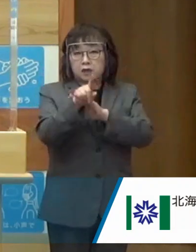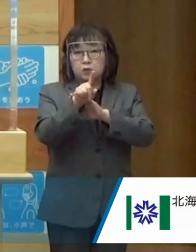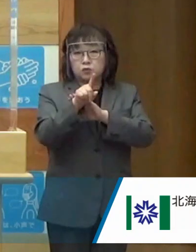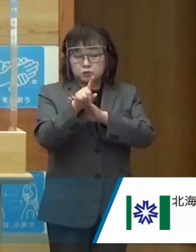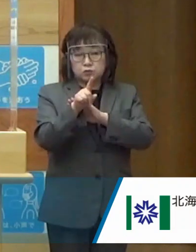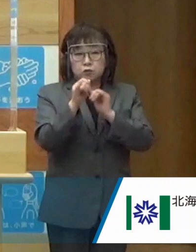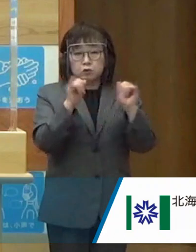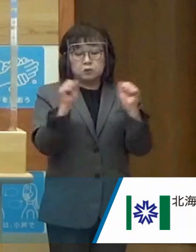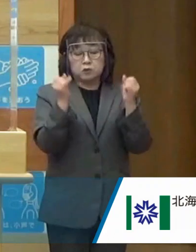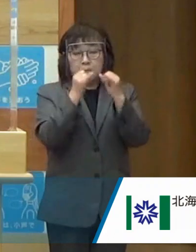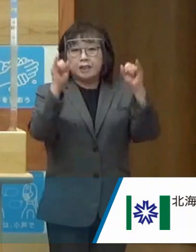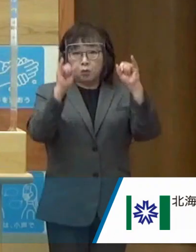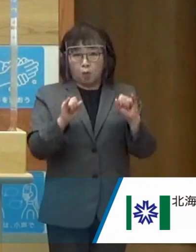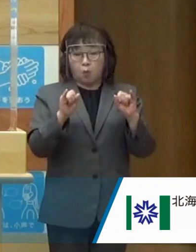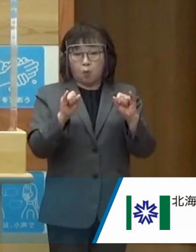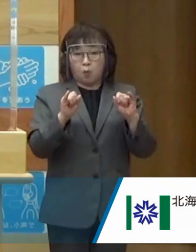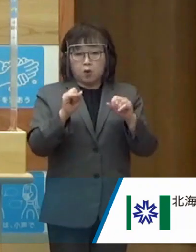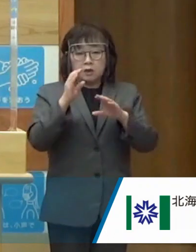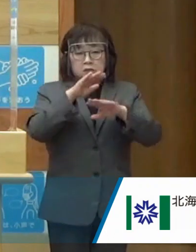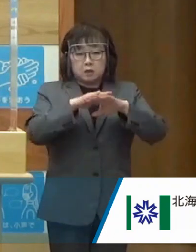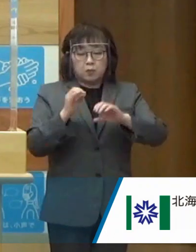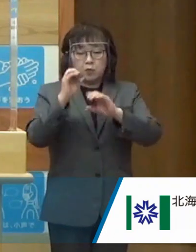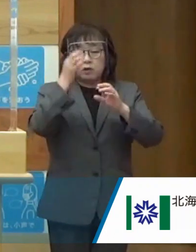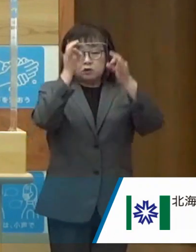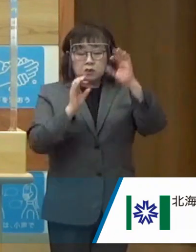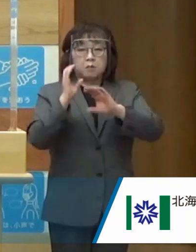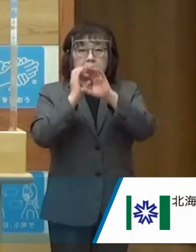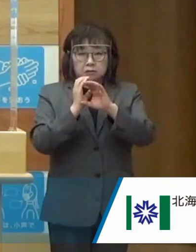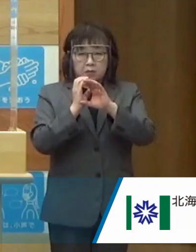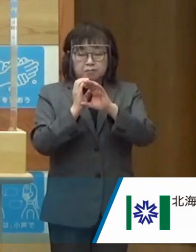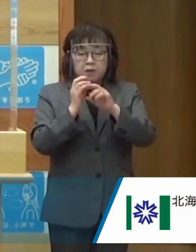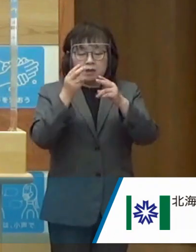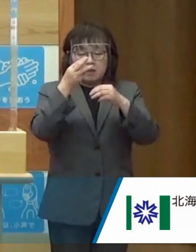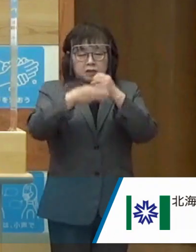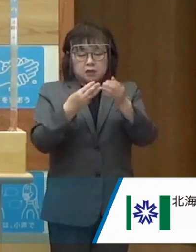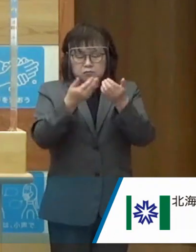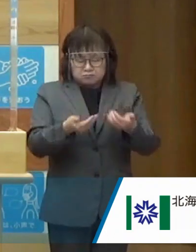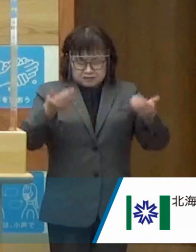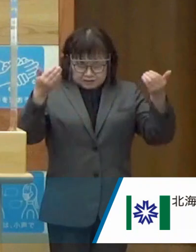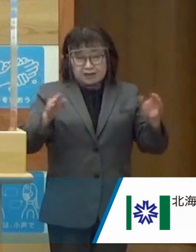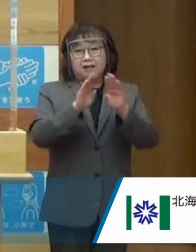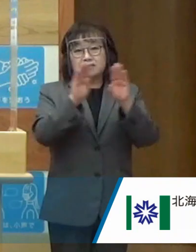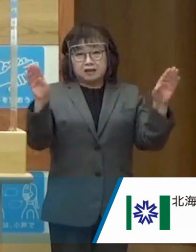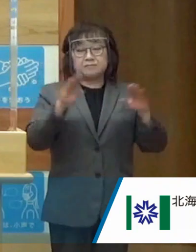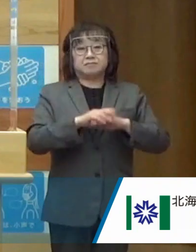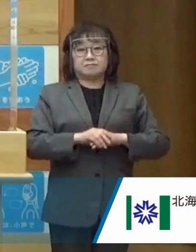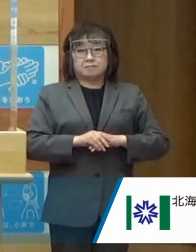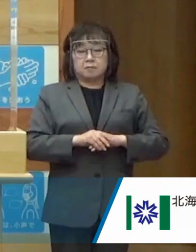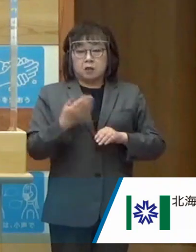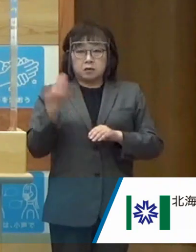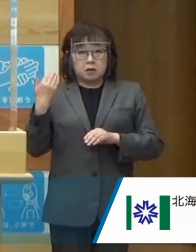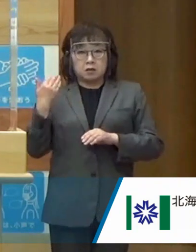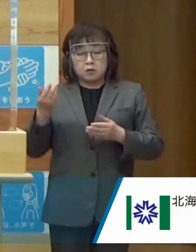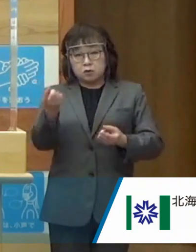する冬のイベントであります札幌雪まつり、こちら3年ぶりの開催となります。前